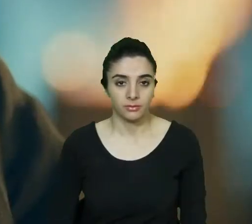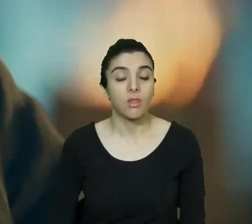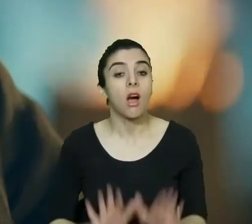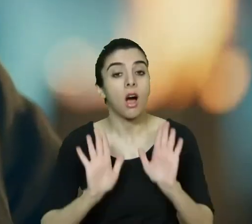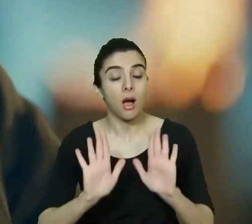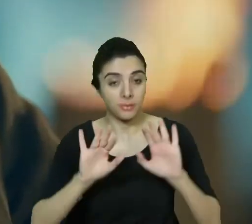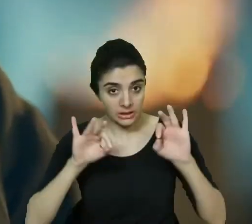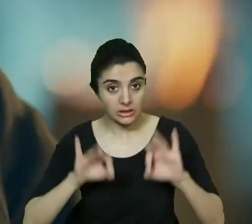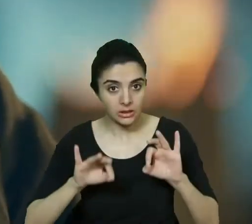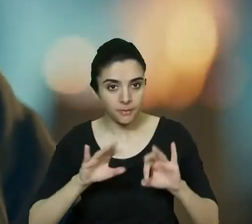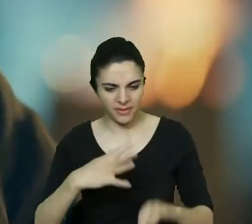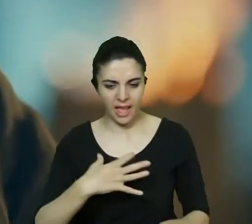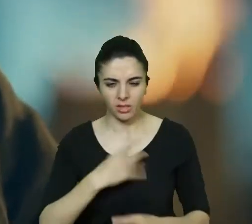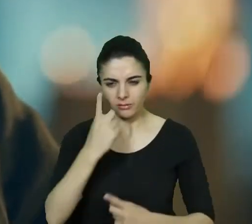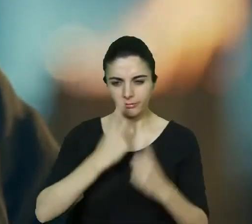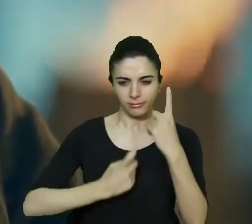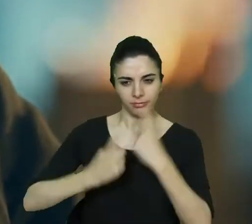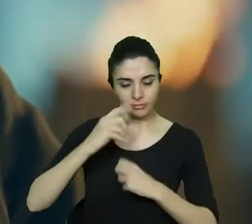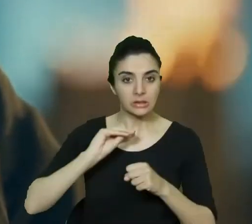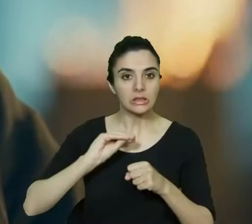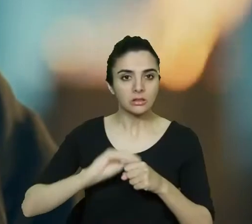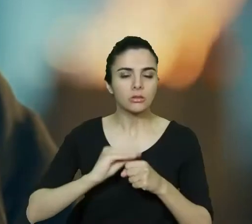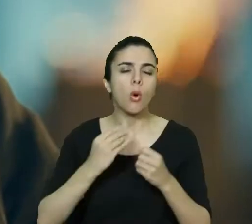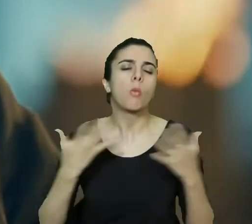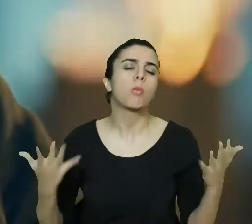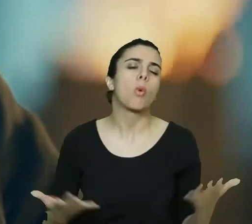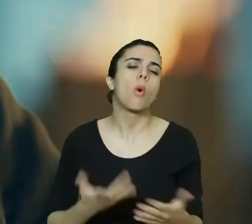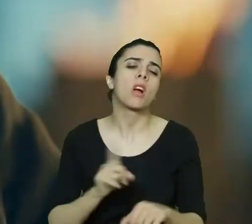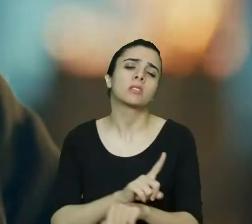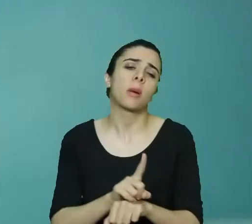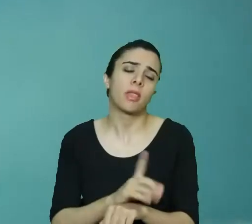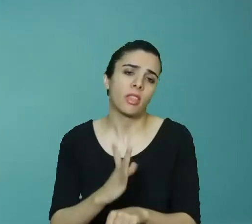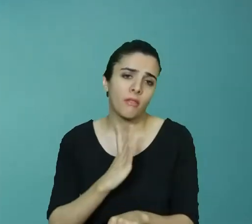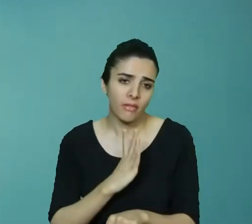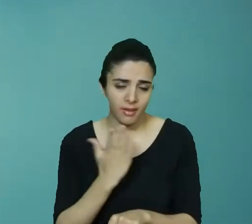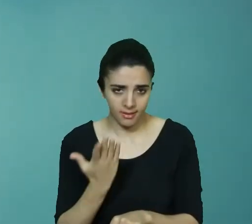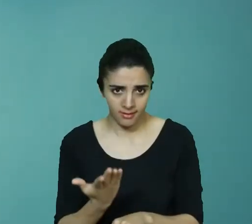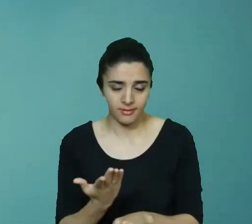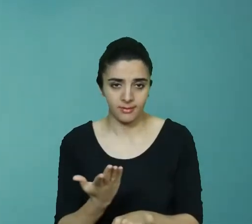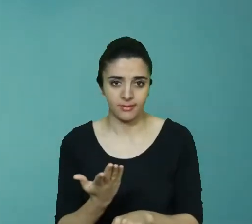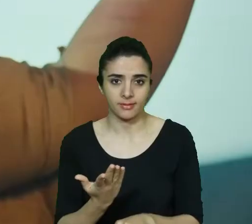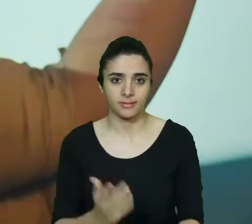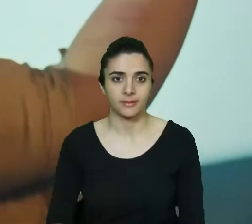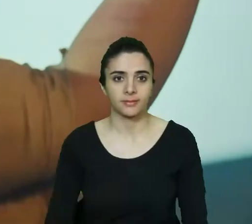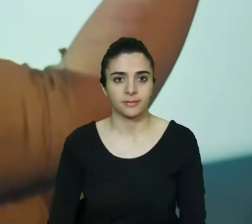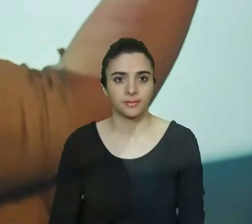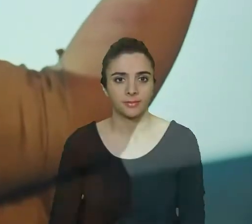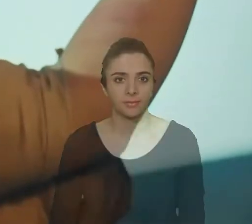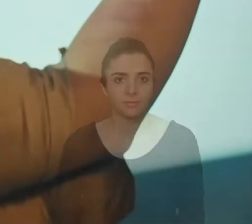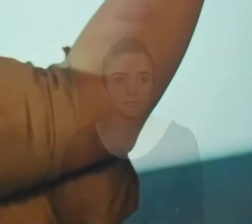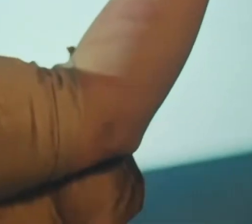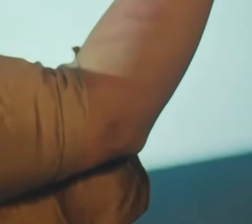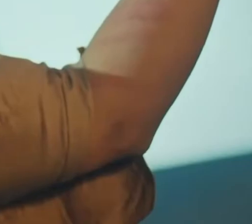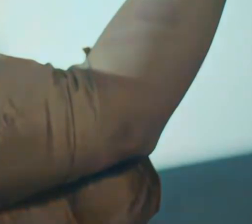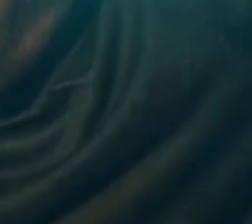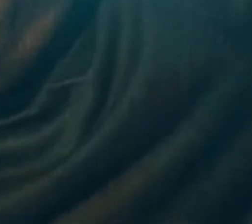Ama artık kendinizi sorgulamanız için bol bol vaktiniz olacak. Selim ayakta zor dururken